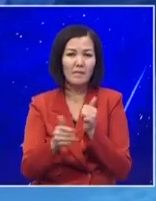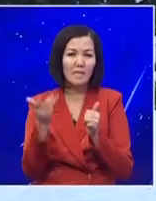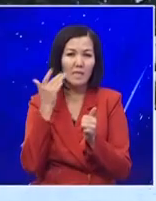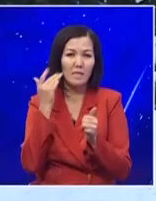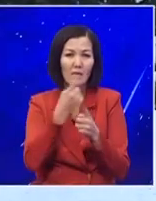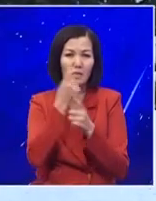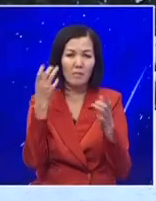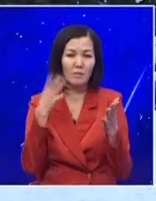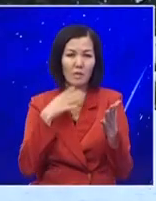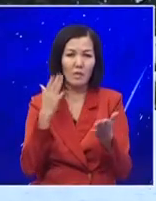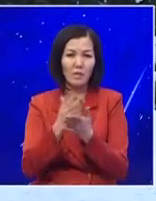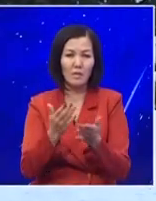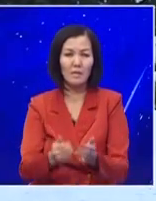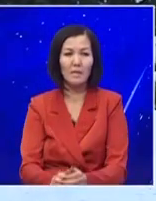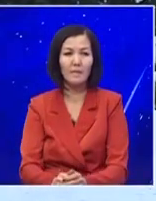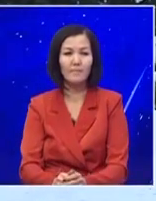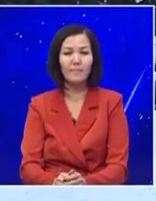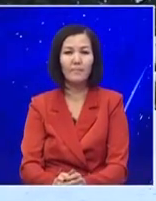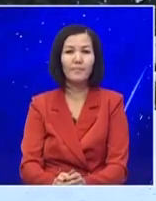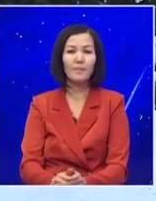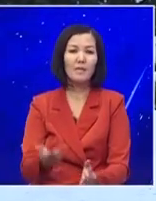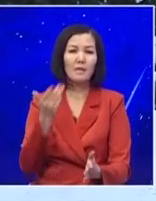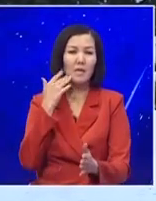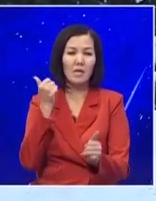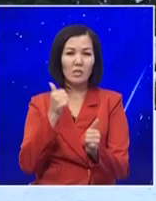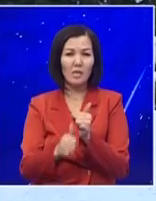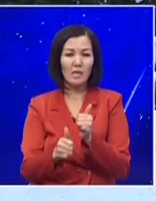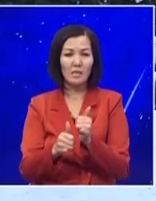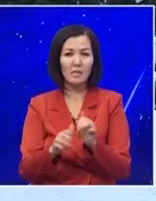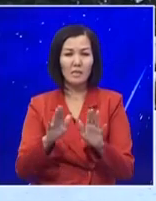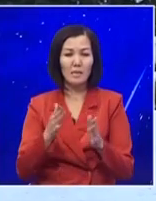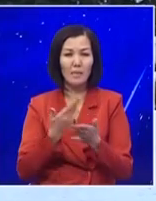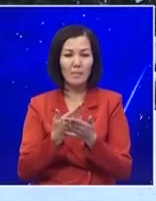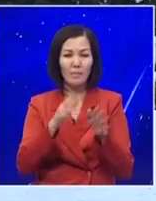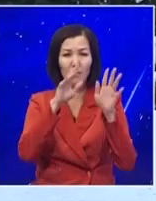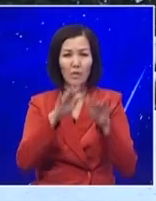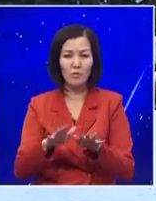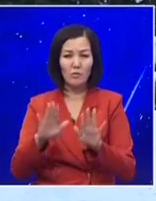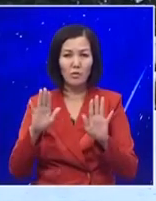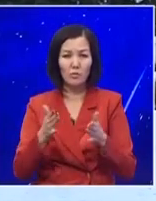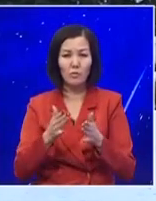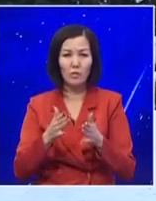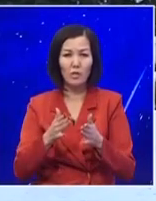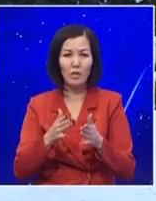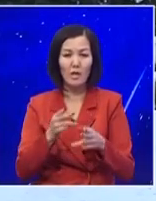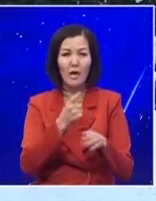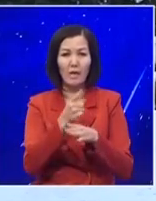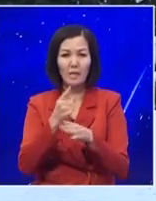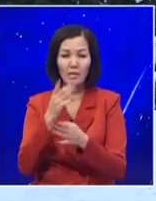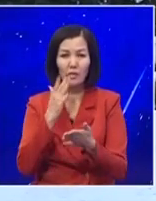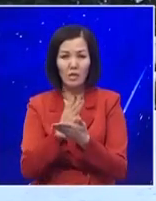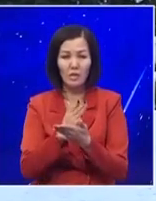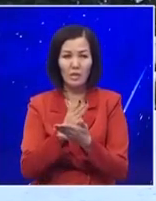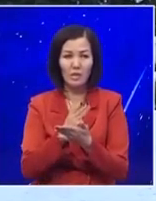ЧС. На данной автодороге регулярно происходят снежные заносы. В таких случаях дорожными службами вводятся ограничения на